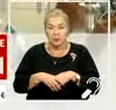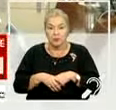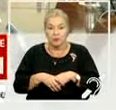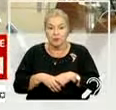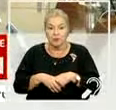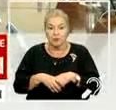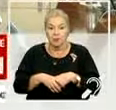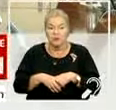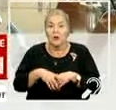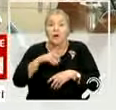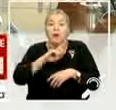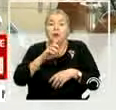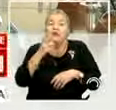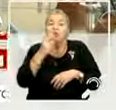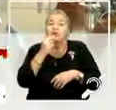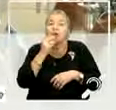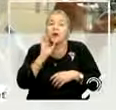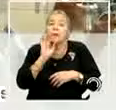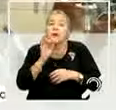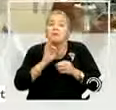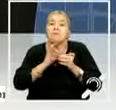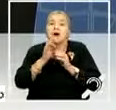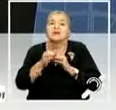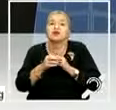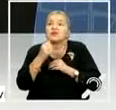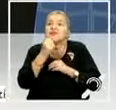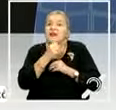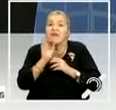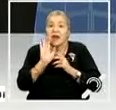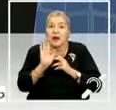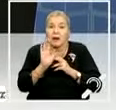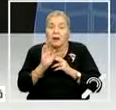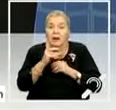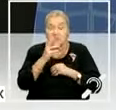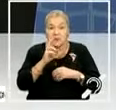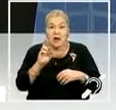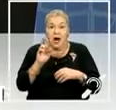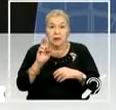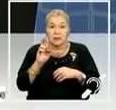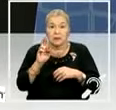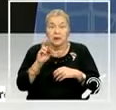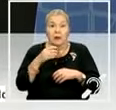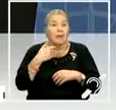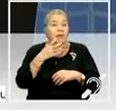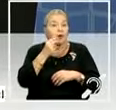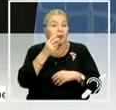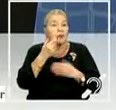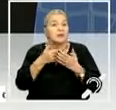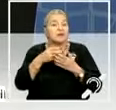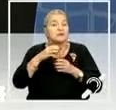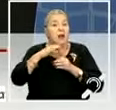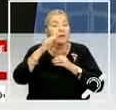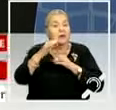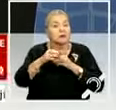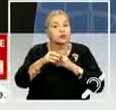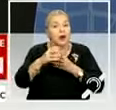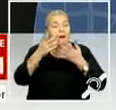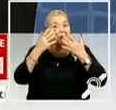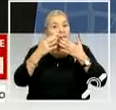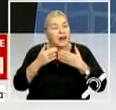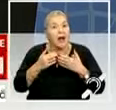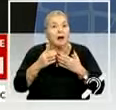Nu vorbim de măsuri de austeritate. În schimb, pe măsuri de cumpătare,